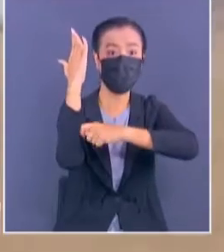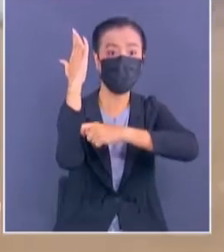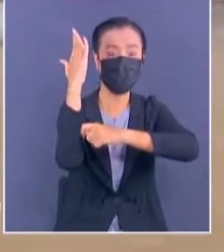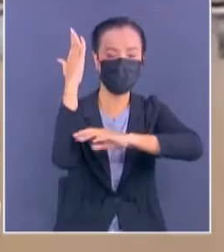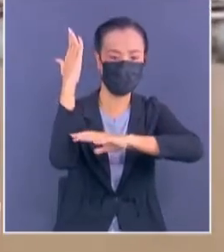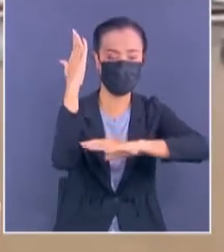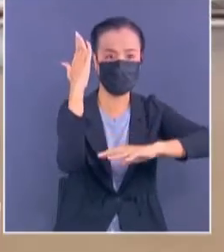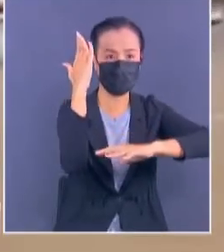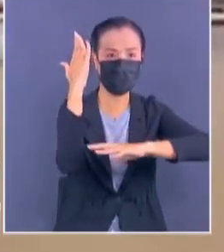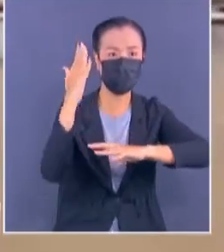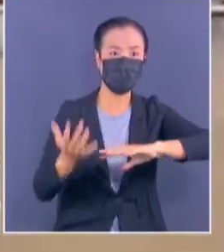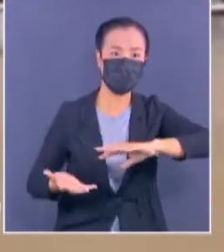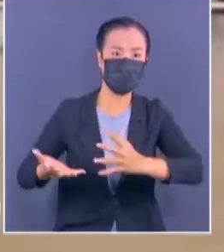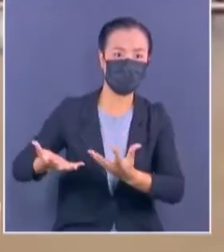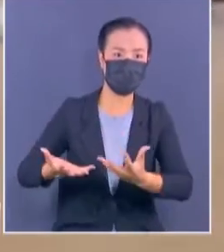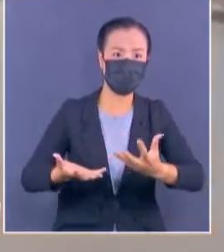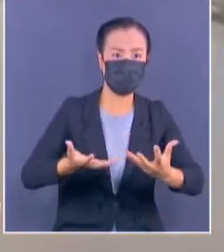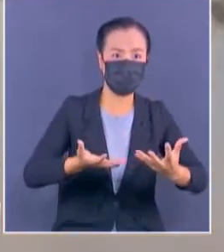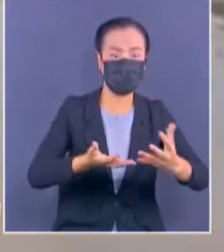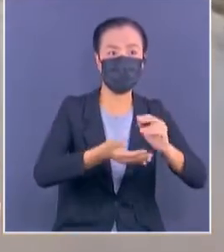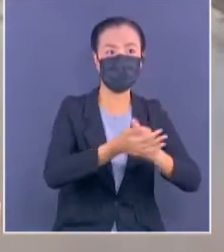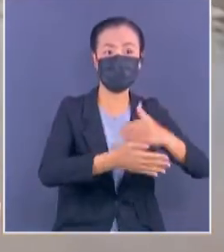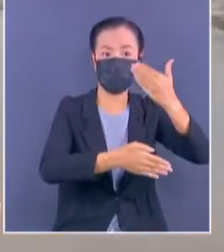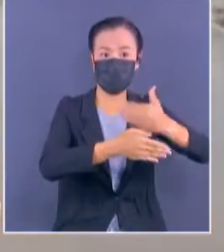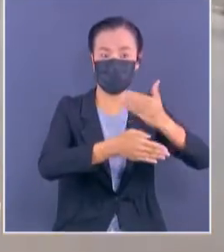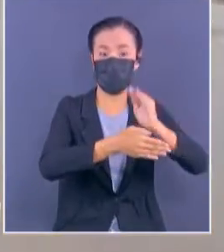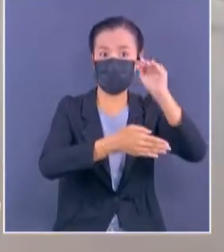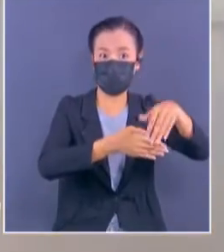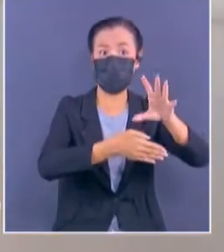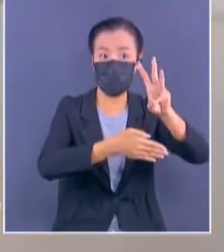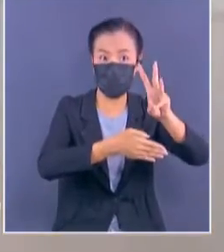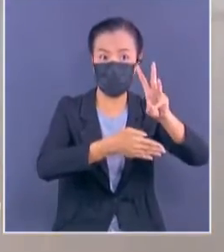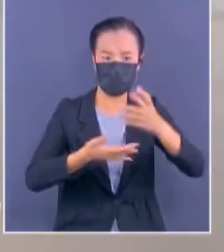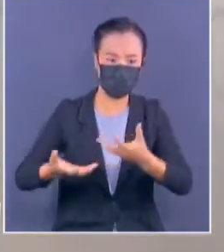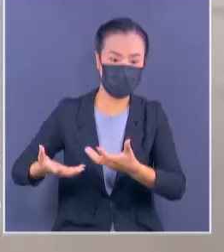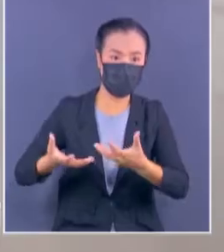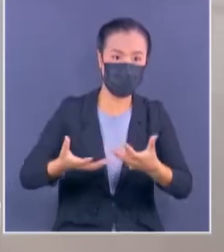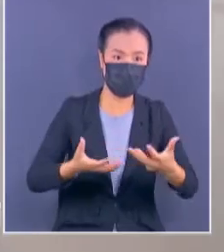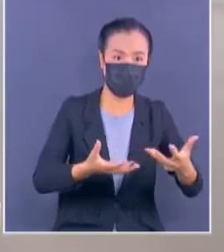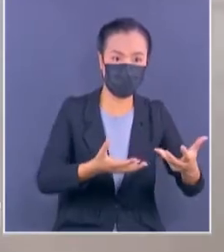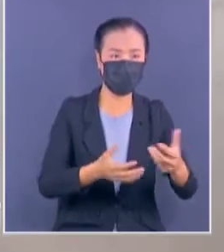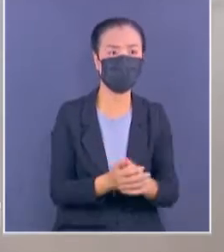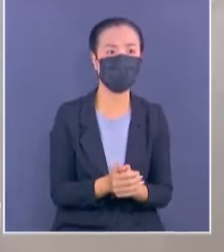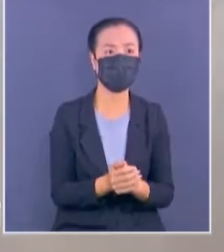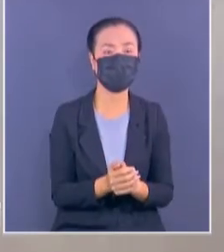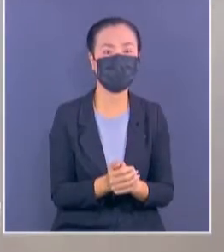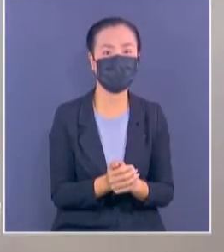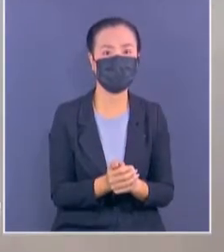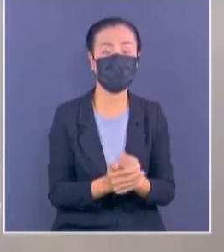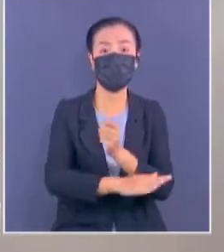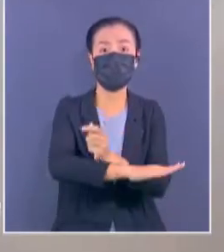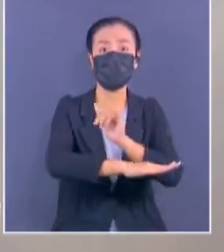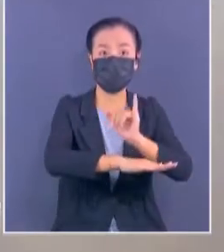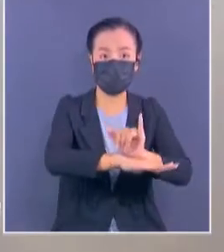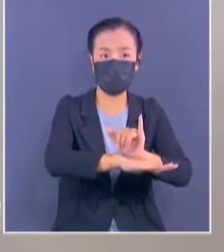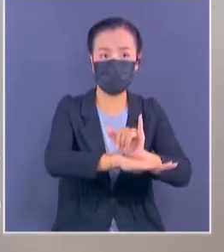ระชังปลาเนี่ยอาจจะไหลไปถึงเขื่อนพระราม6นะคะ ครับ จะไหลไปถึงตรงนู้นเลยนะคะอยู่ในพื้นที่อำเภอท่าเรือจังหวัดพระนครศรีอยุ